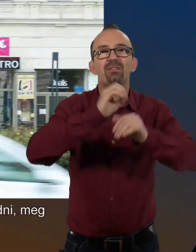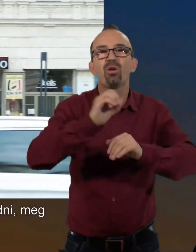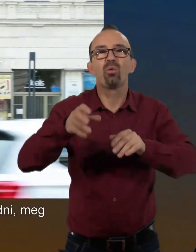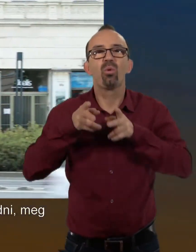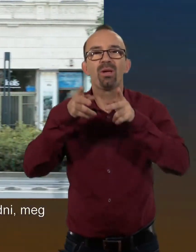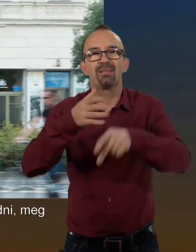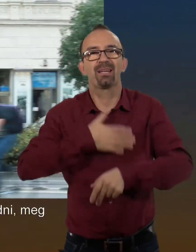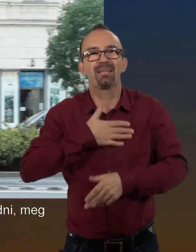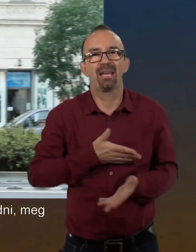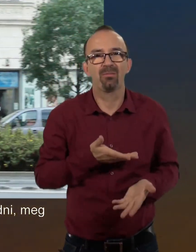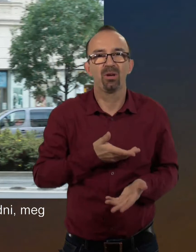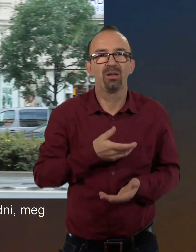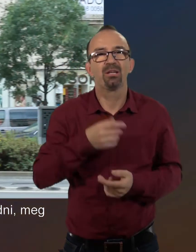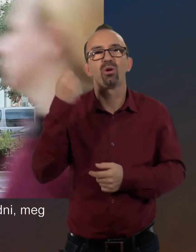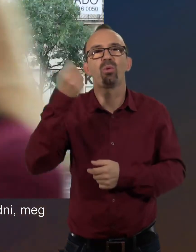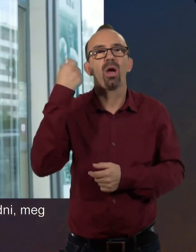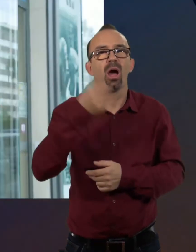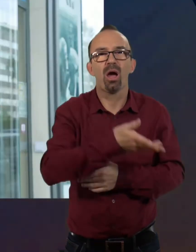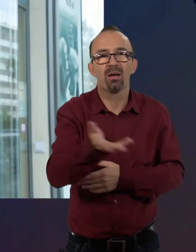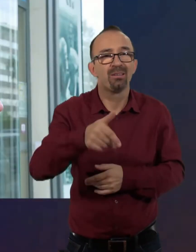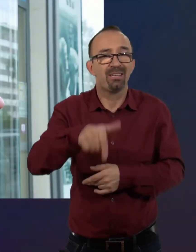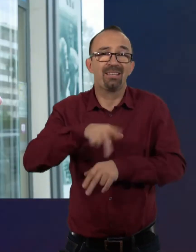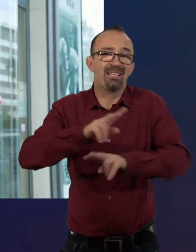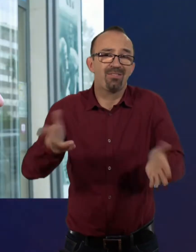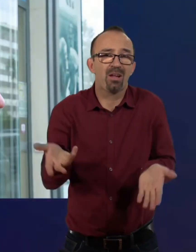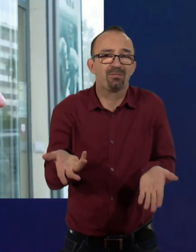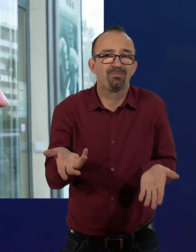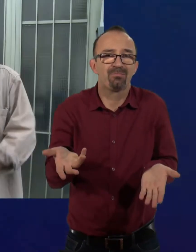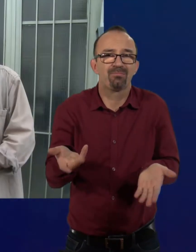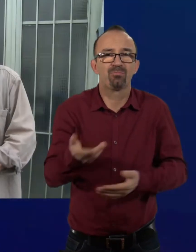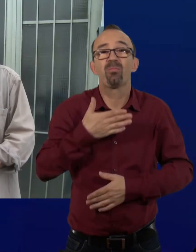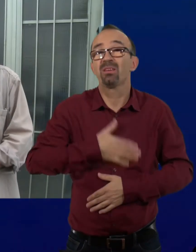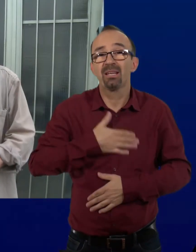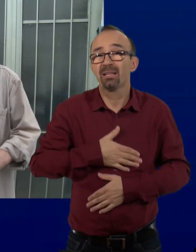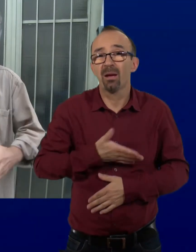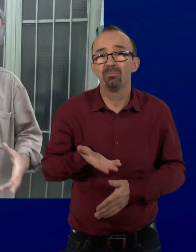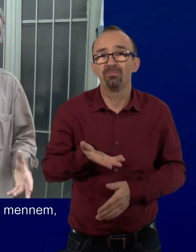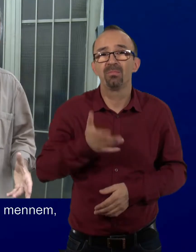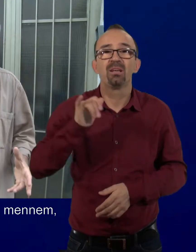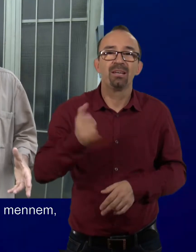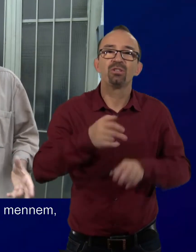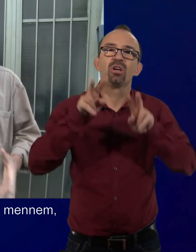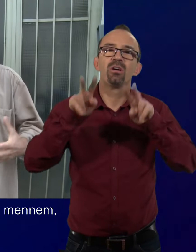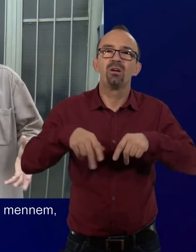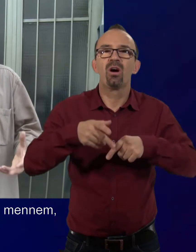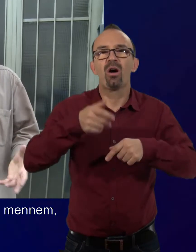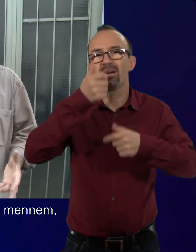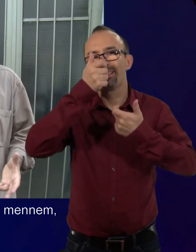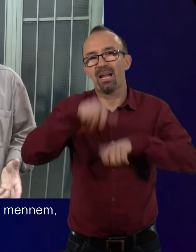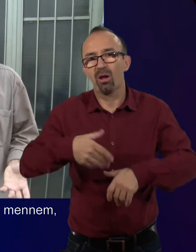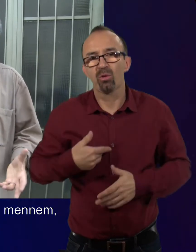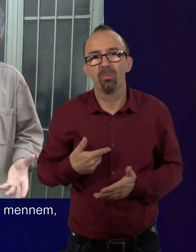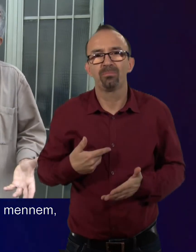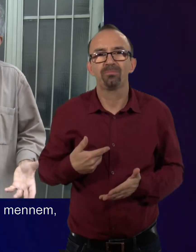úgy a közelembe tudni, meg gulyákat. Hát itt ez van, és szeretem, és valószínűleg, hogyha el kellene